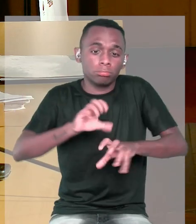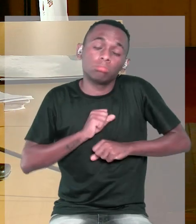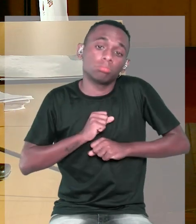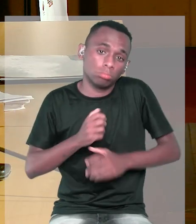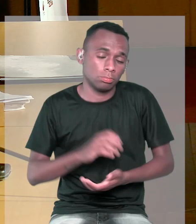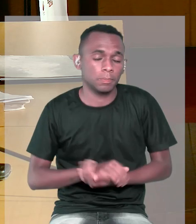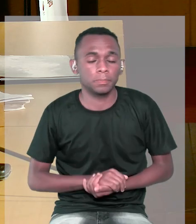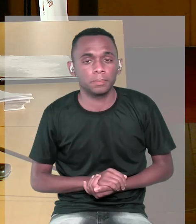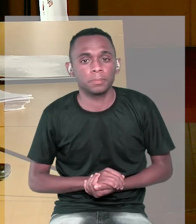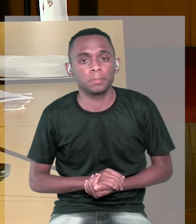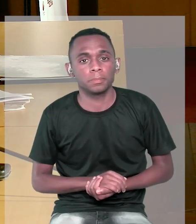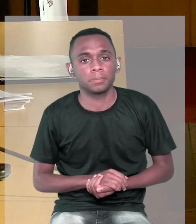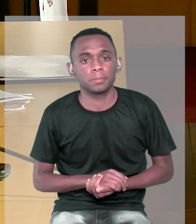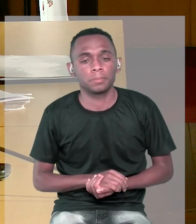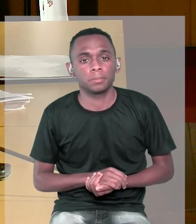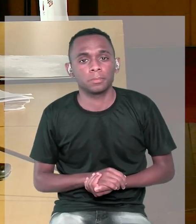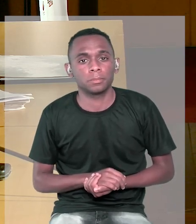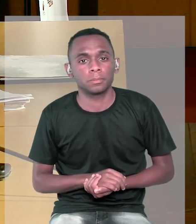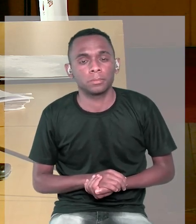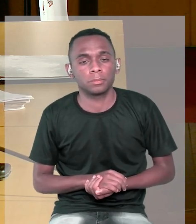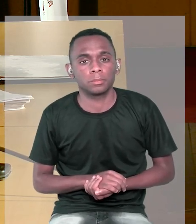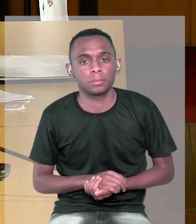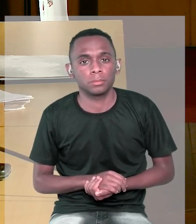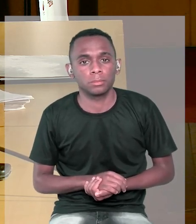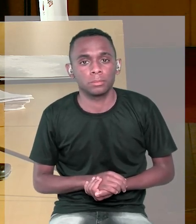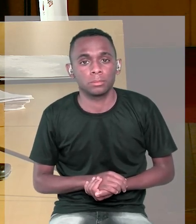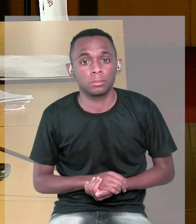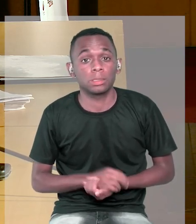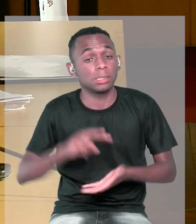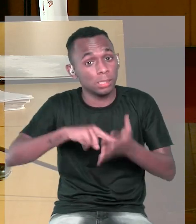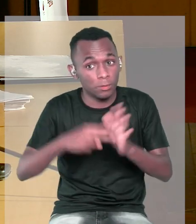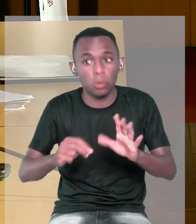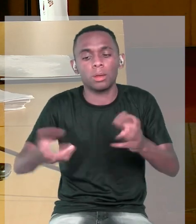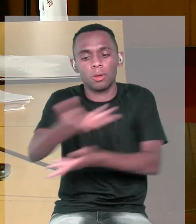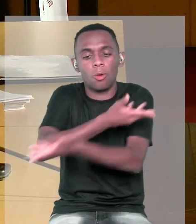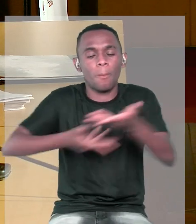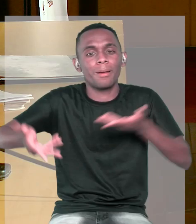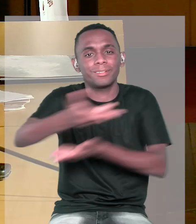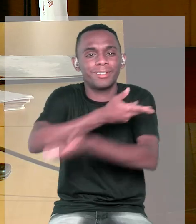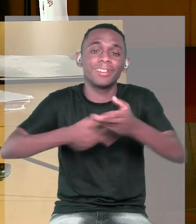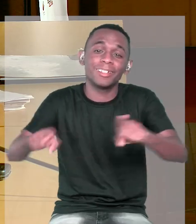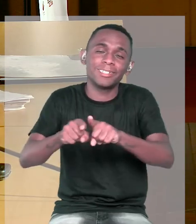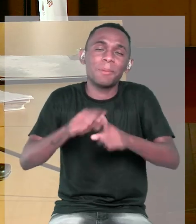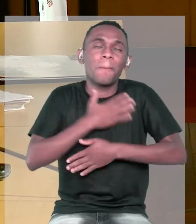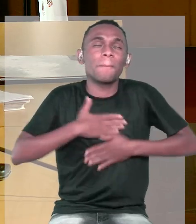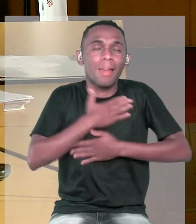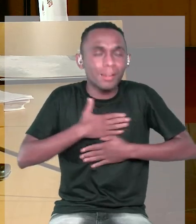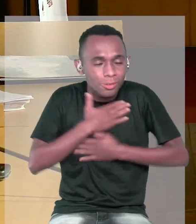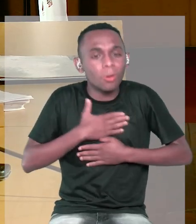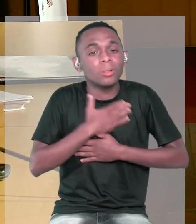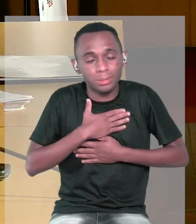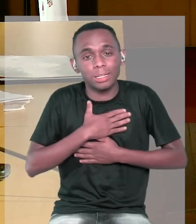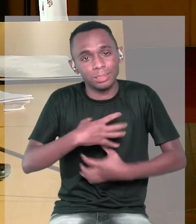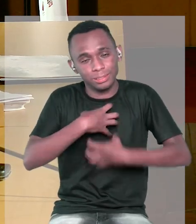du partage et j'espère un petit peu de plaisir quand même. O que quer dizer compartilhamento e um pouco de prazer.